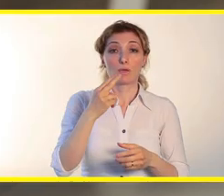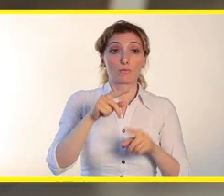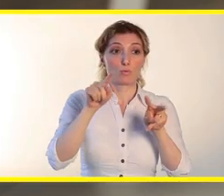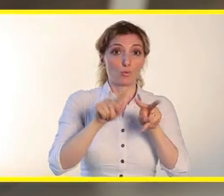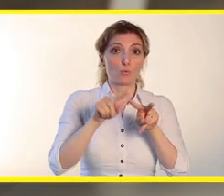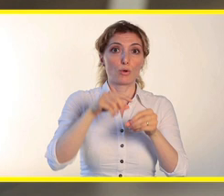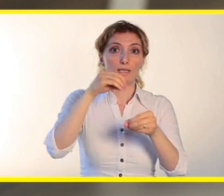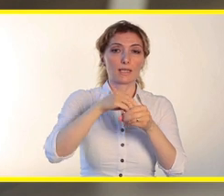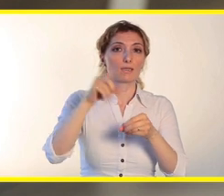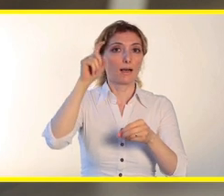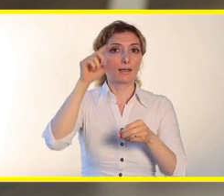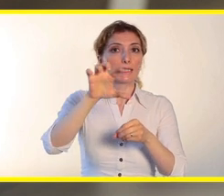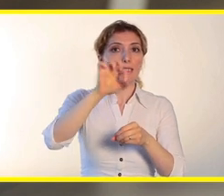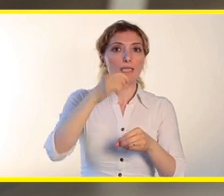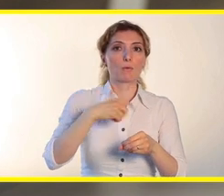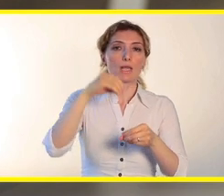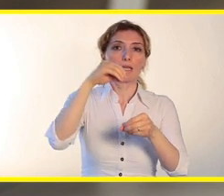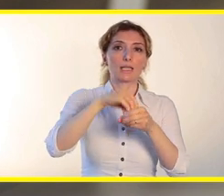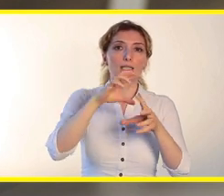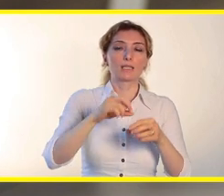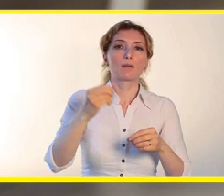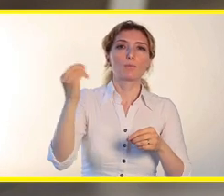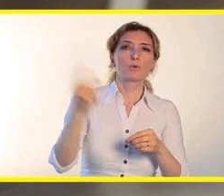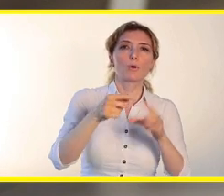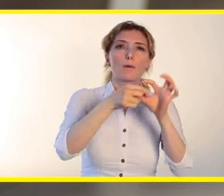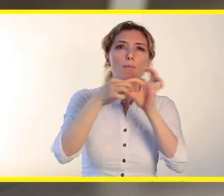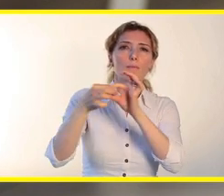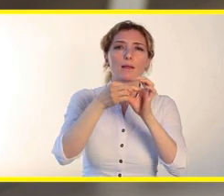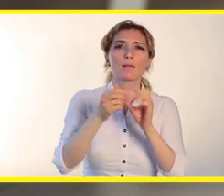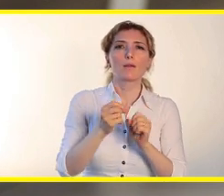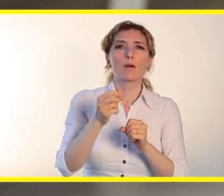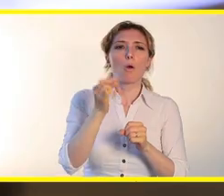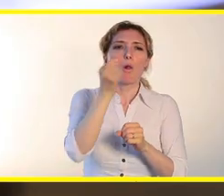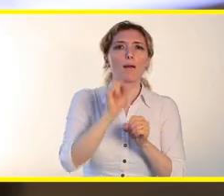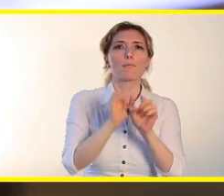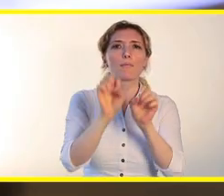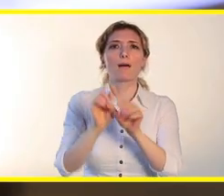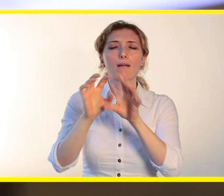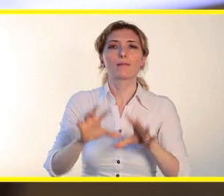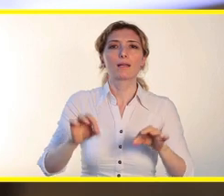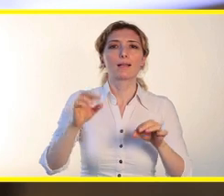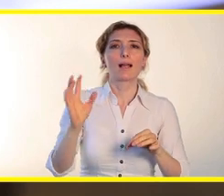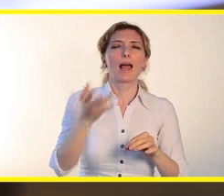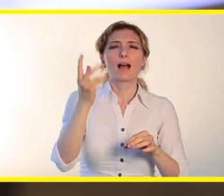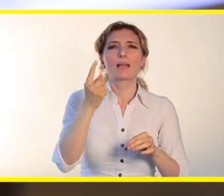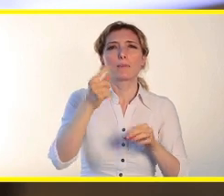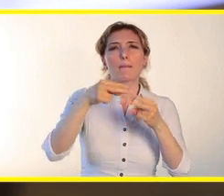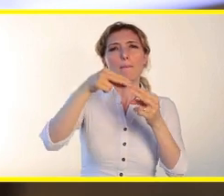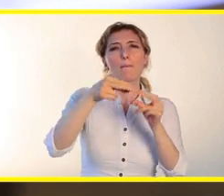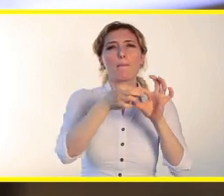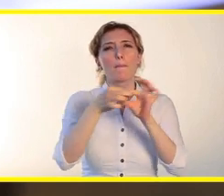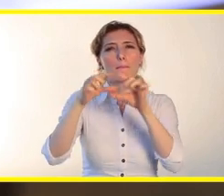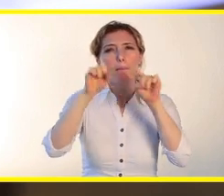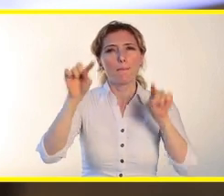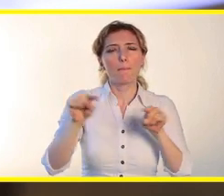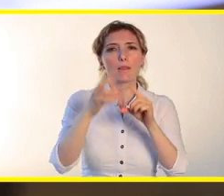Samsung Note 4, akıllı seçim özelliği ile çoklu metinleri kolayca paylaşmanızı sağlıyor. Herhangi bir metnin olduğu sayfada S